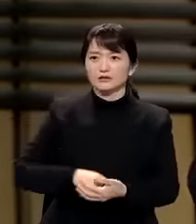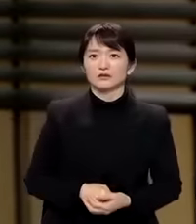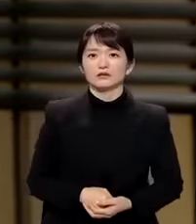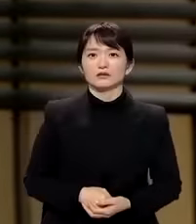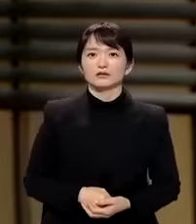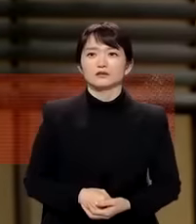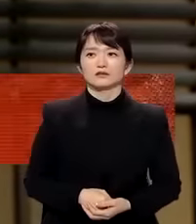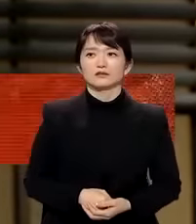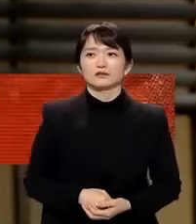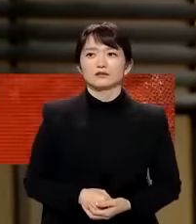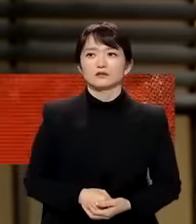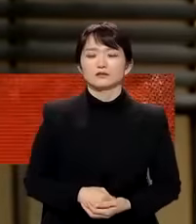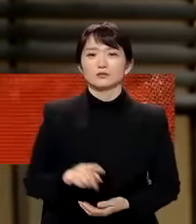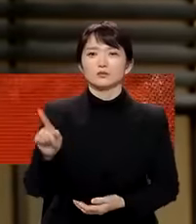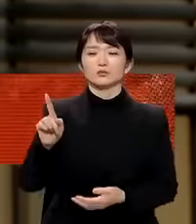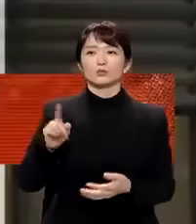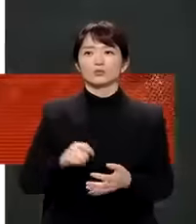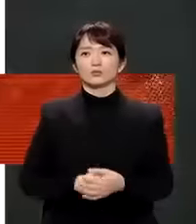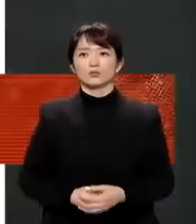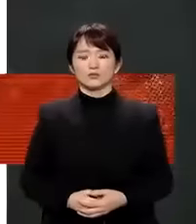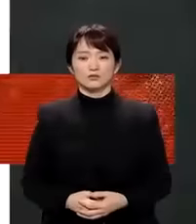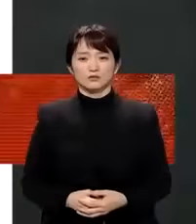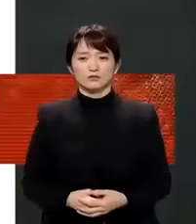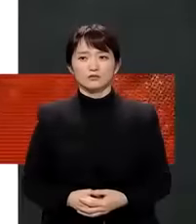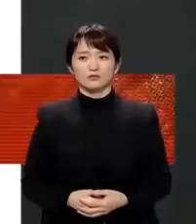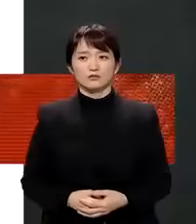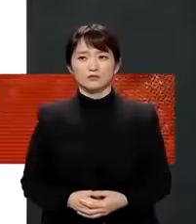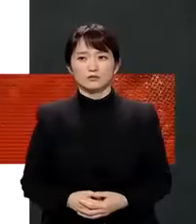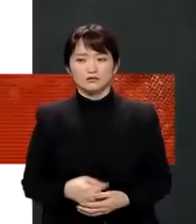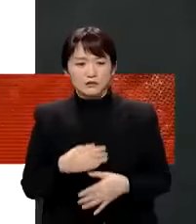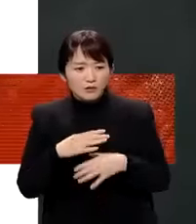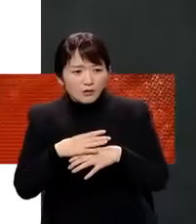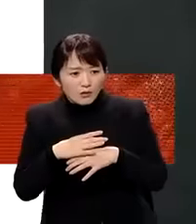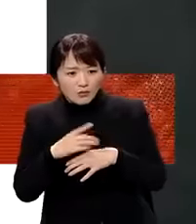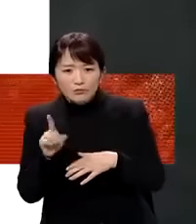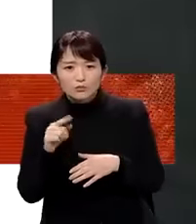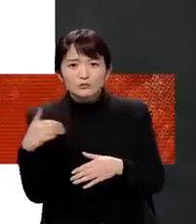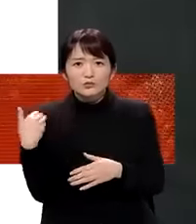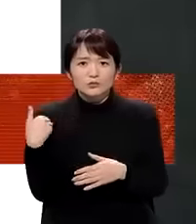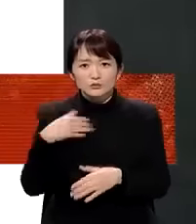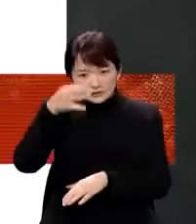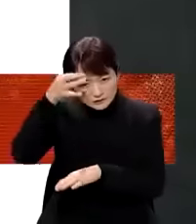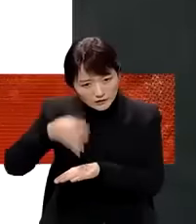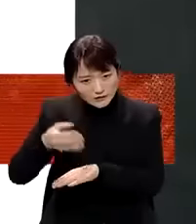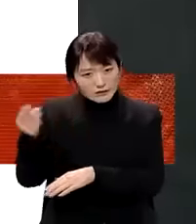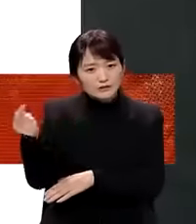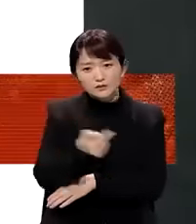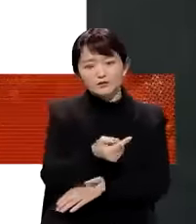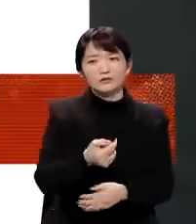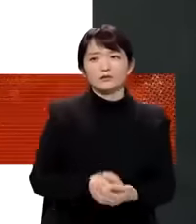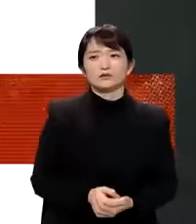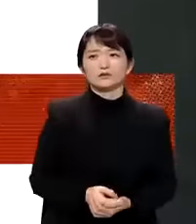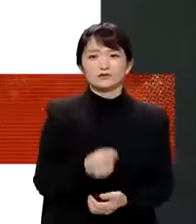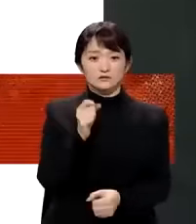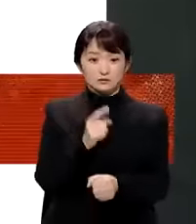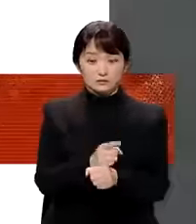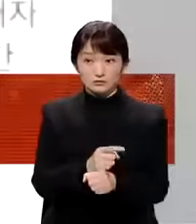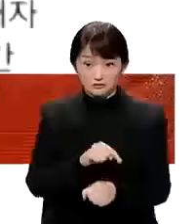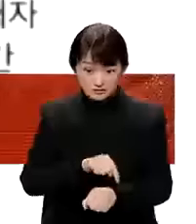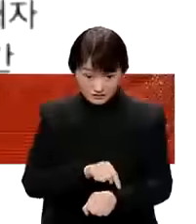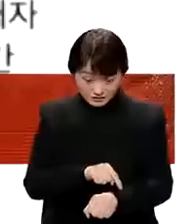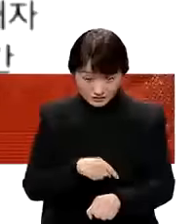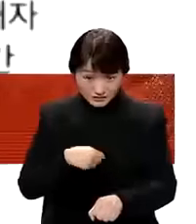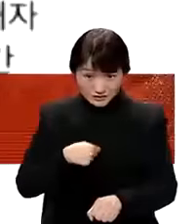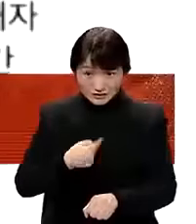그랬더니 그때야 이제 부랴부랴 또 왜 갑자기 이제 또 겁을 집어 먹었는지 사과를 하겠다고 찾아왔다는 거예요 이미 자기가 저지른 짓이 그렇게